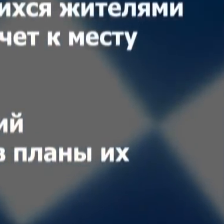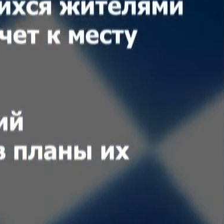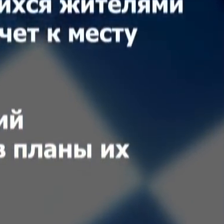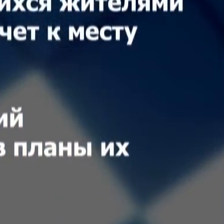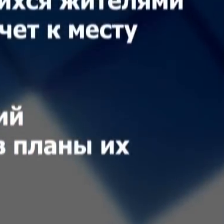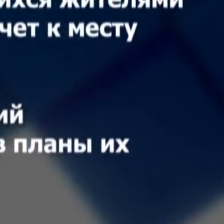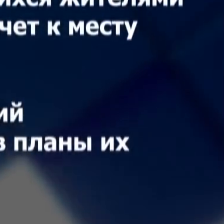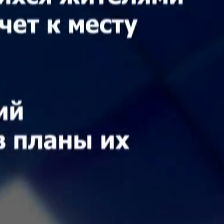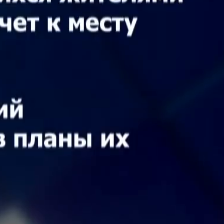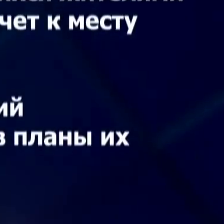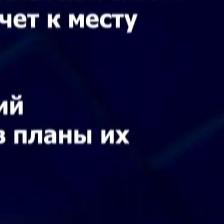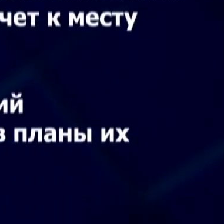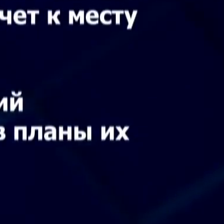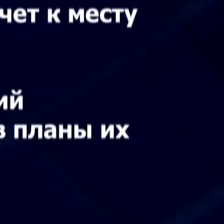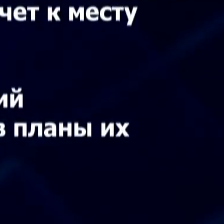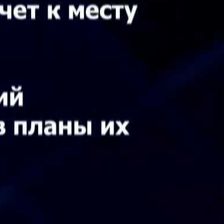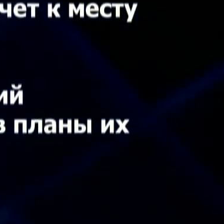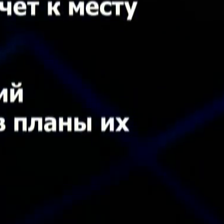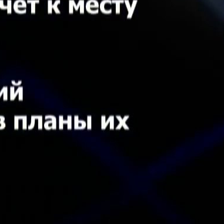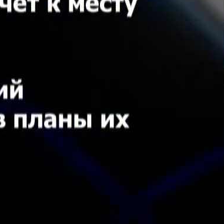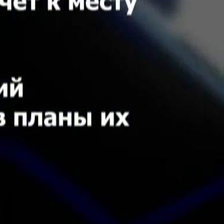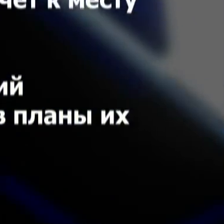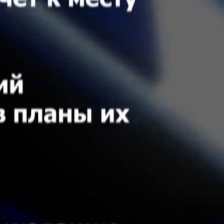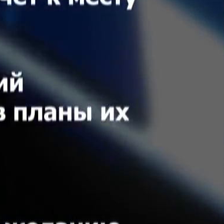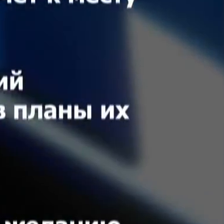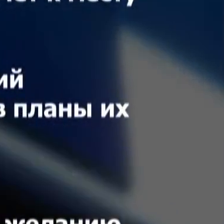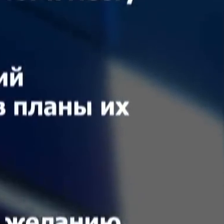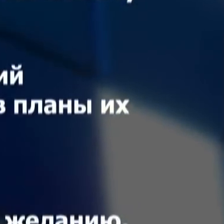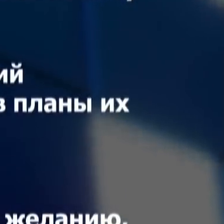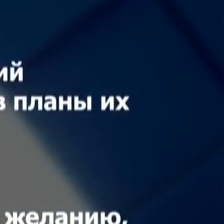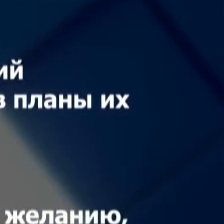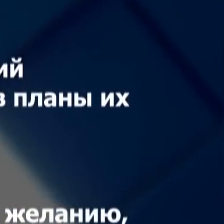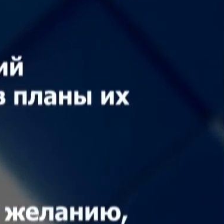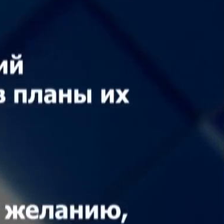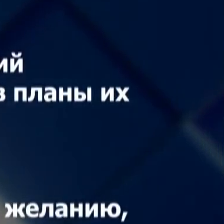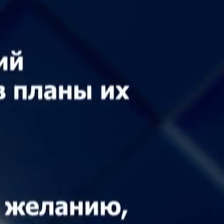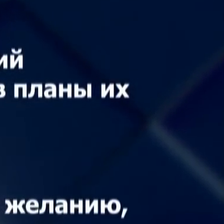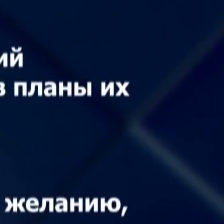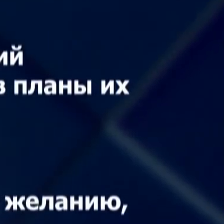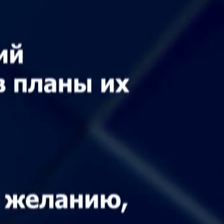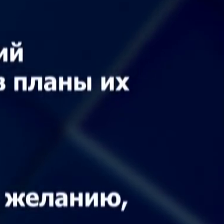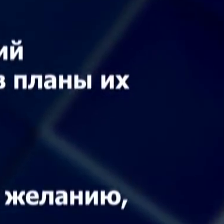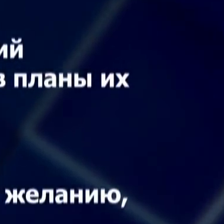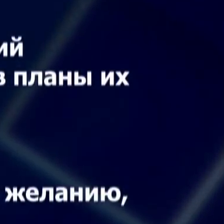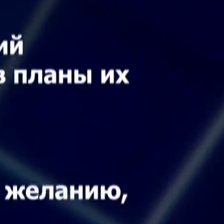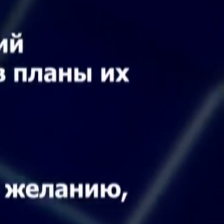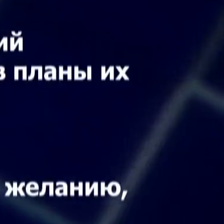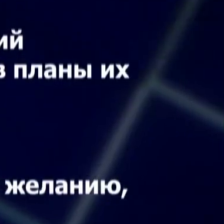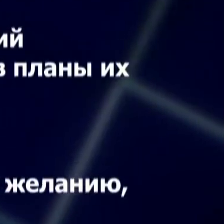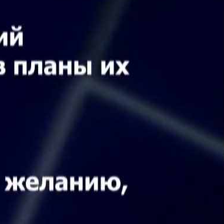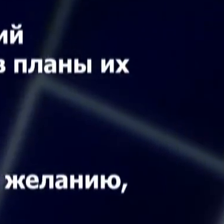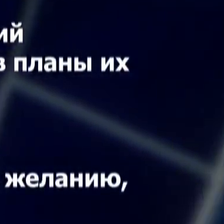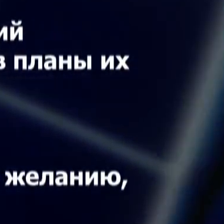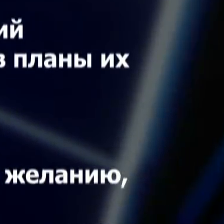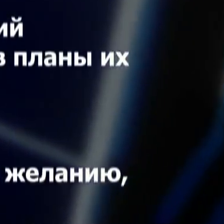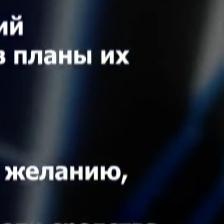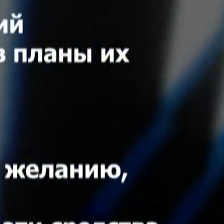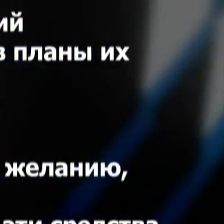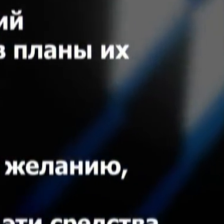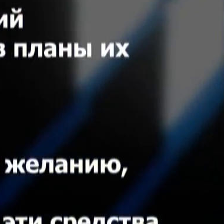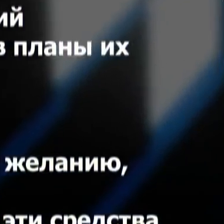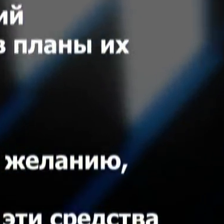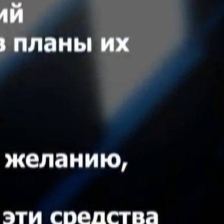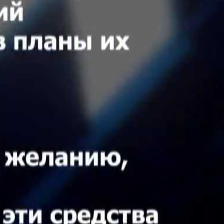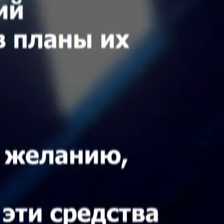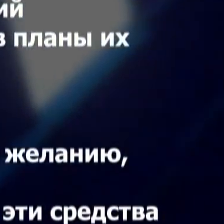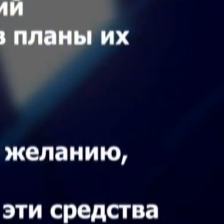постоянного пребывания или за пределы местности, где объявлено ЧП. В целях обеспечения деятельности предприятий и организаций по производству и поставкам